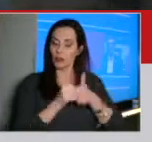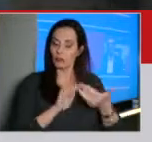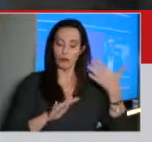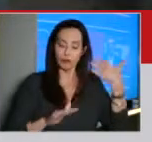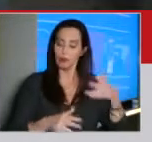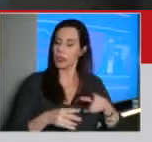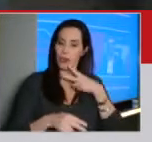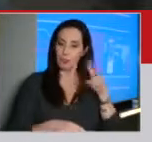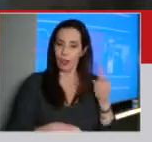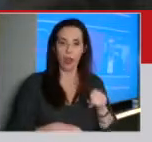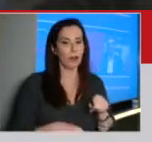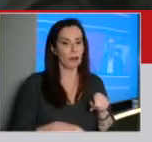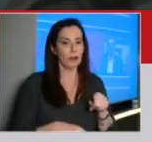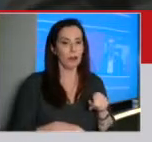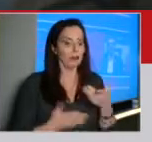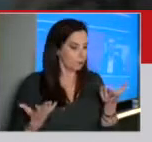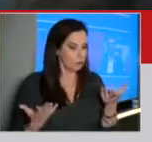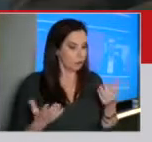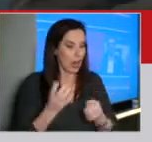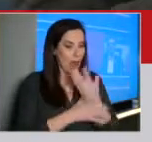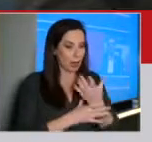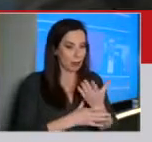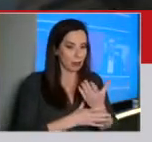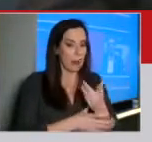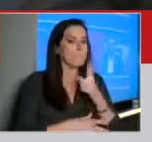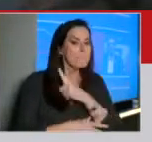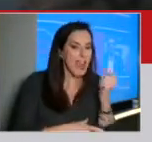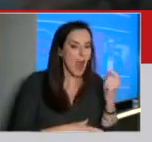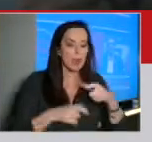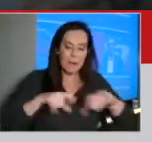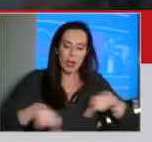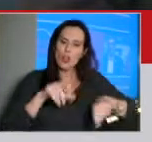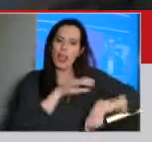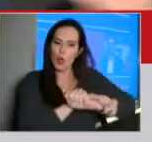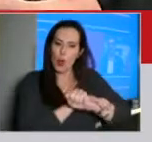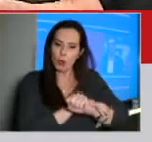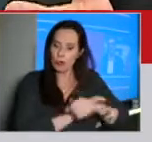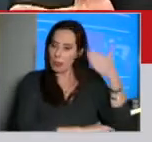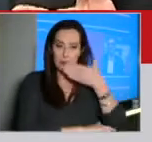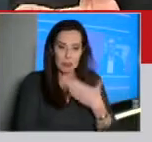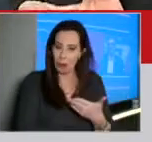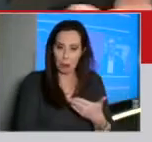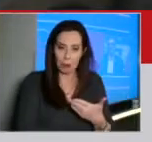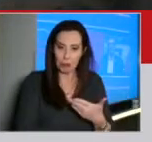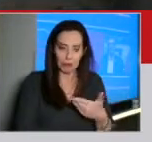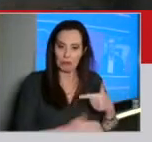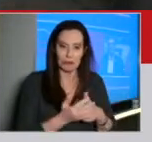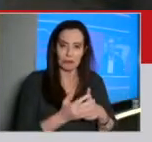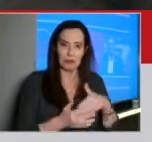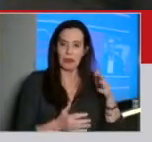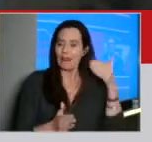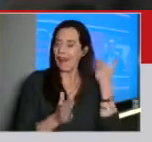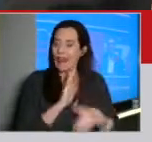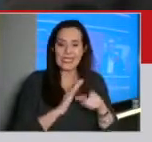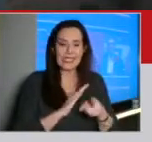כלשהו בקדנציה הזאת, להקים מאות מגרשי כדורגל. מדינת ישראל היום לוקה